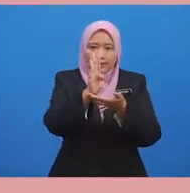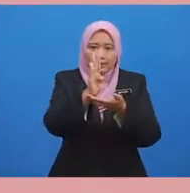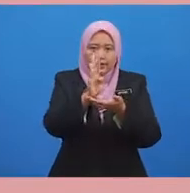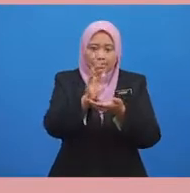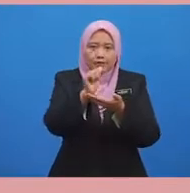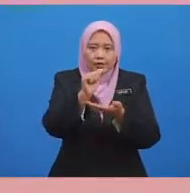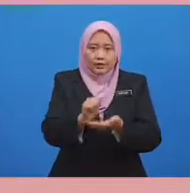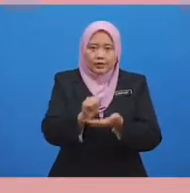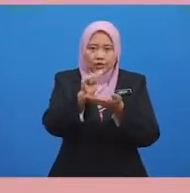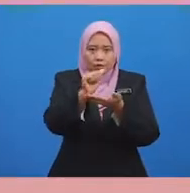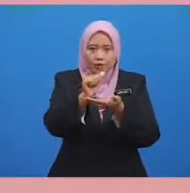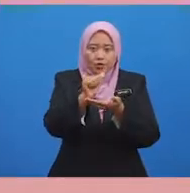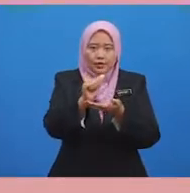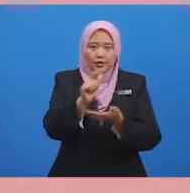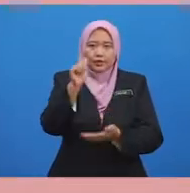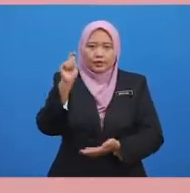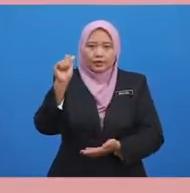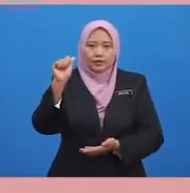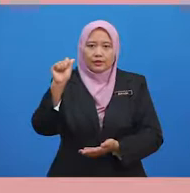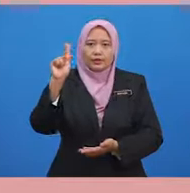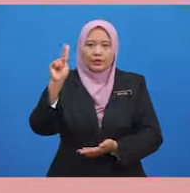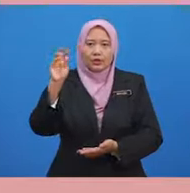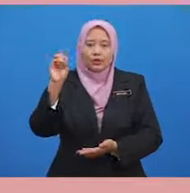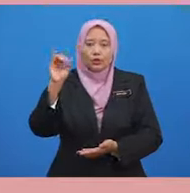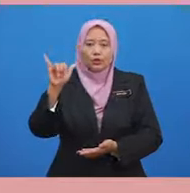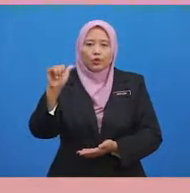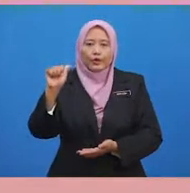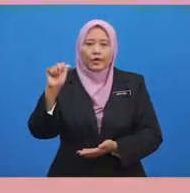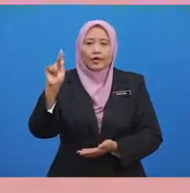takoyaki. Murid-murid yang cikgu kasihi sekalian,